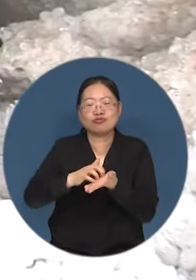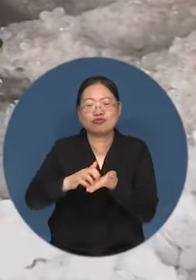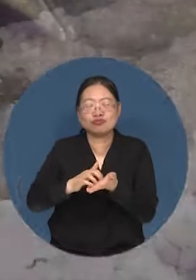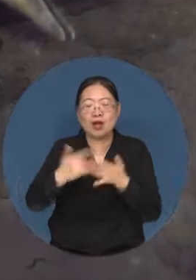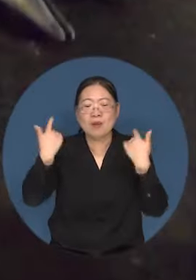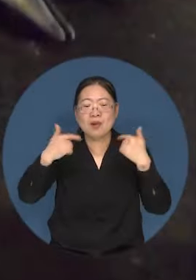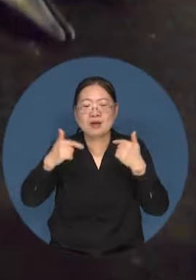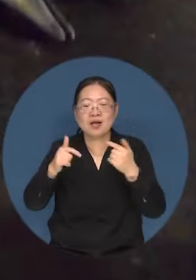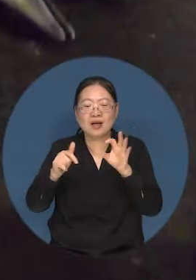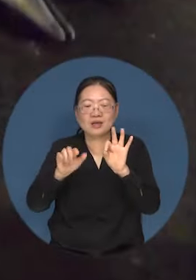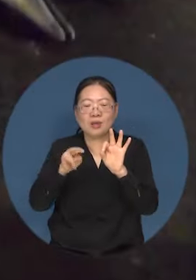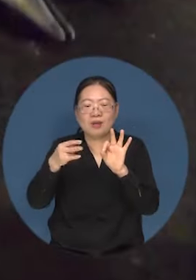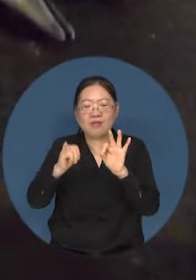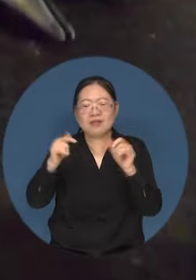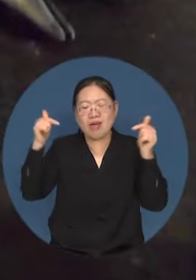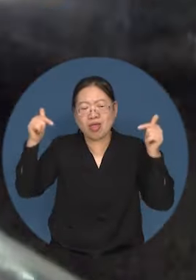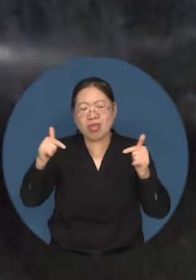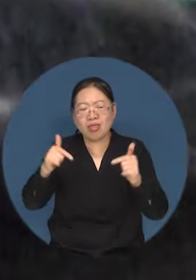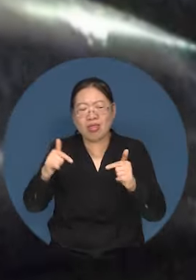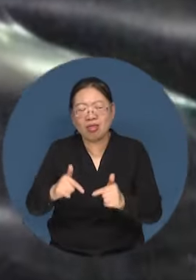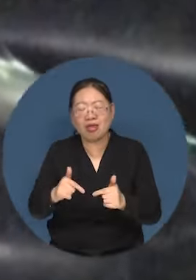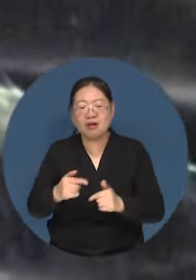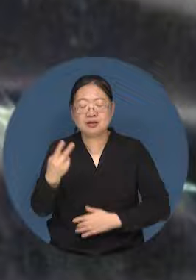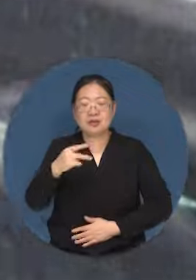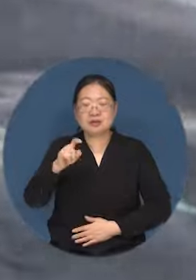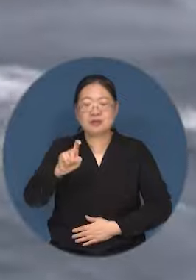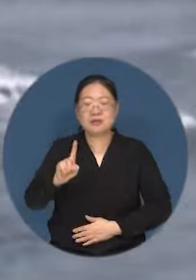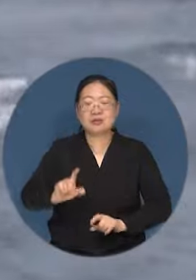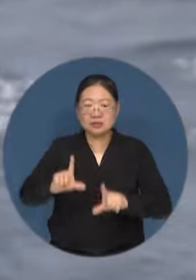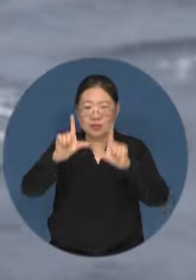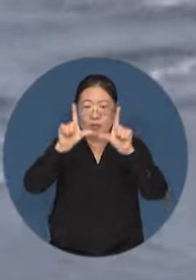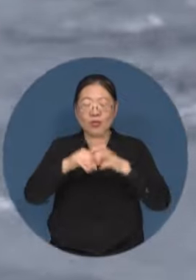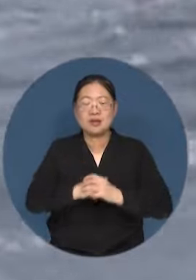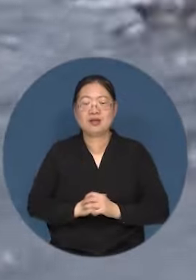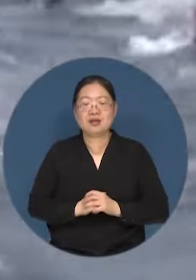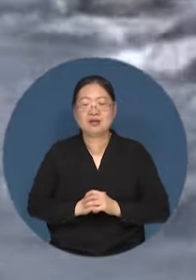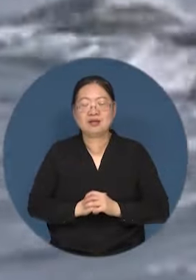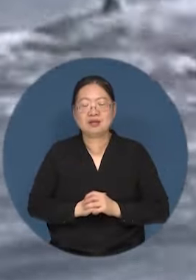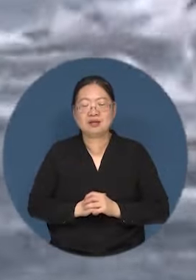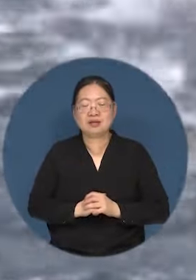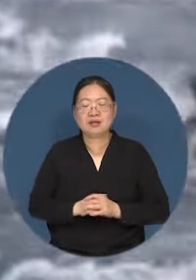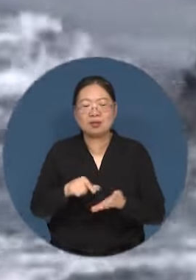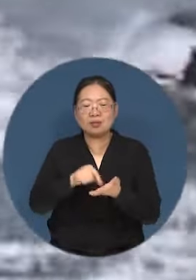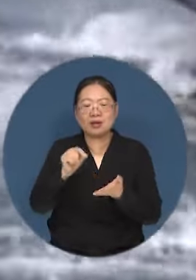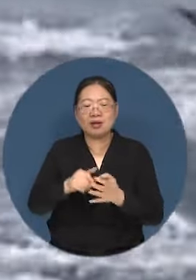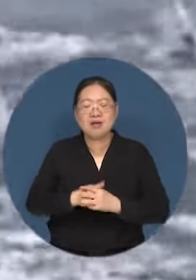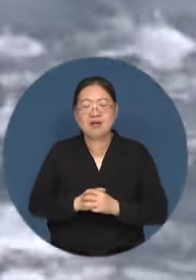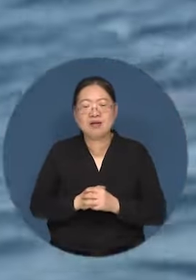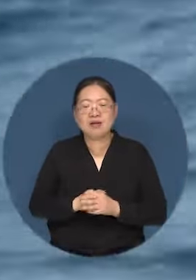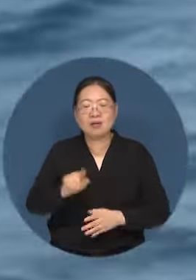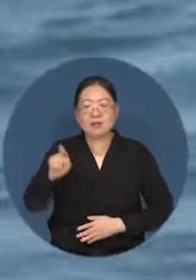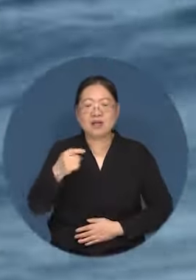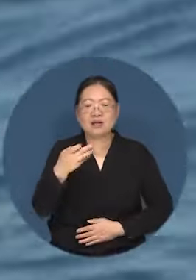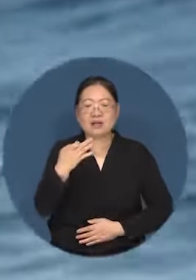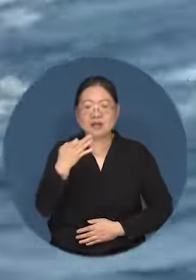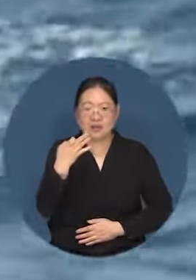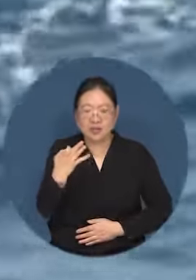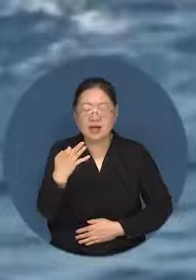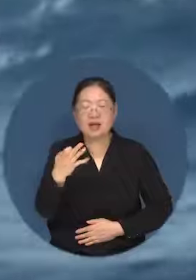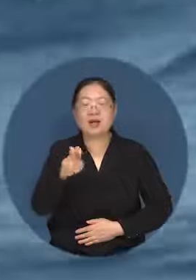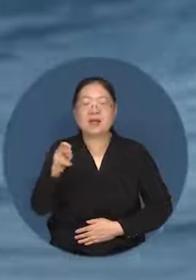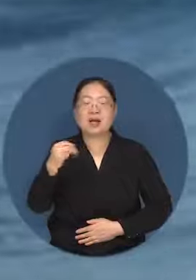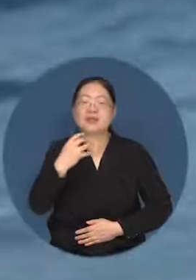매년 10마리씩 줄어들어서 2011년도에는 약 114마리 정도가